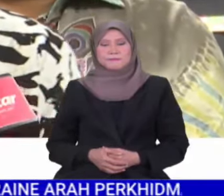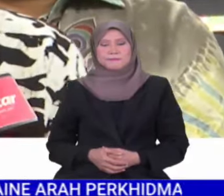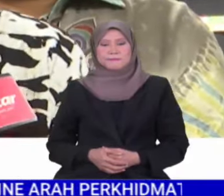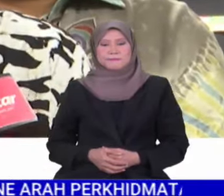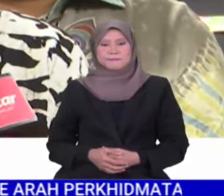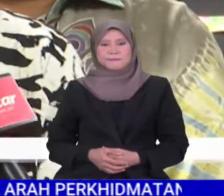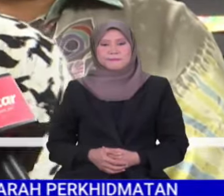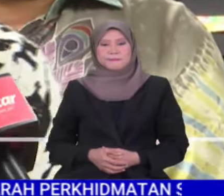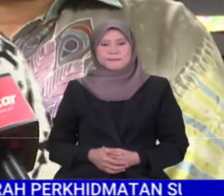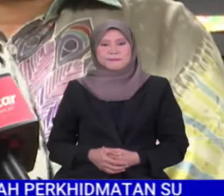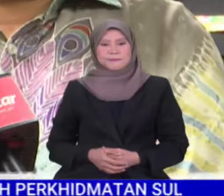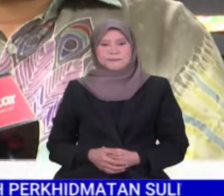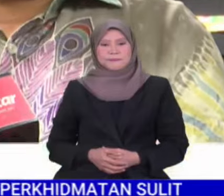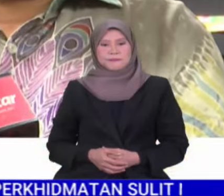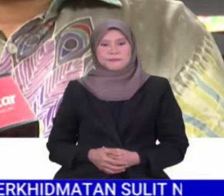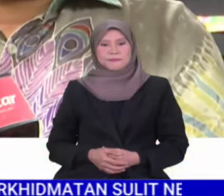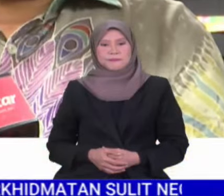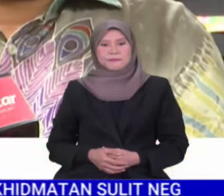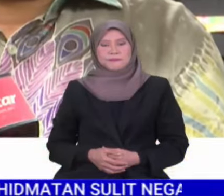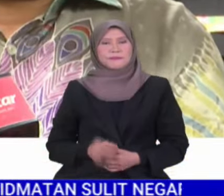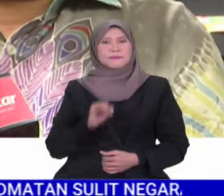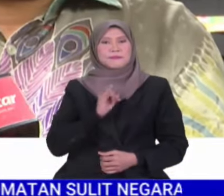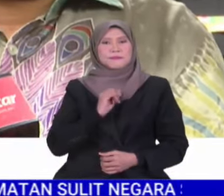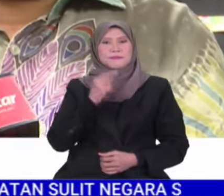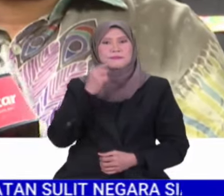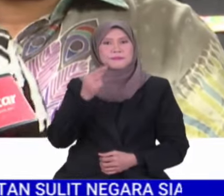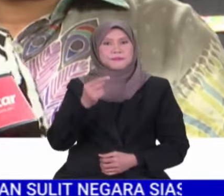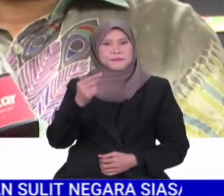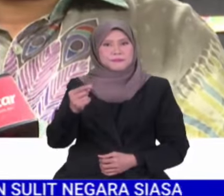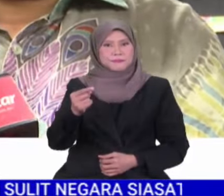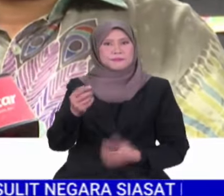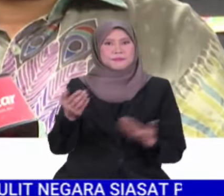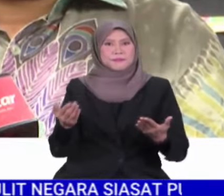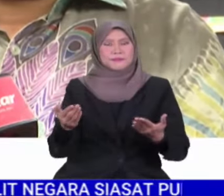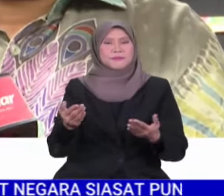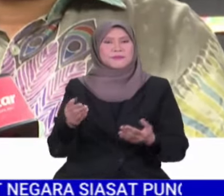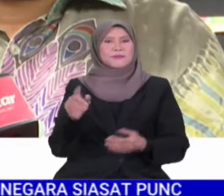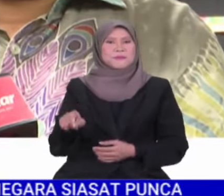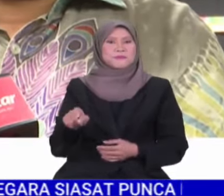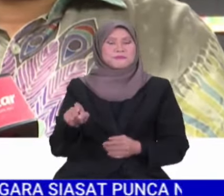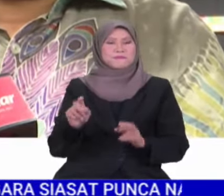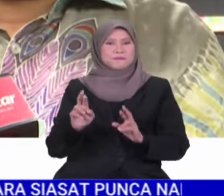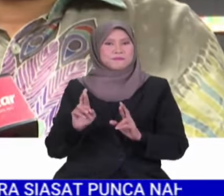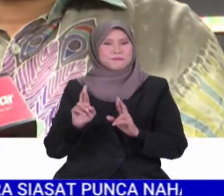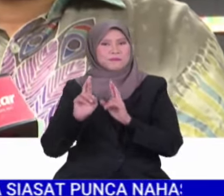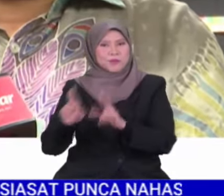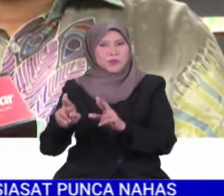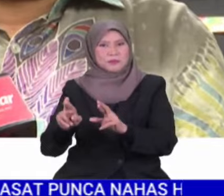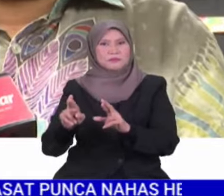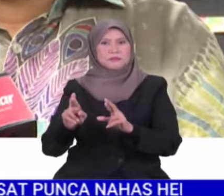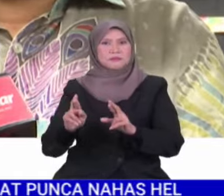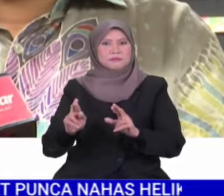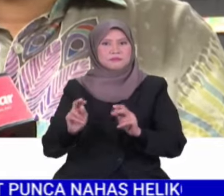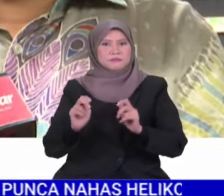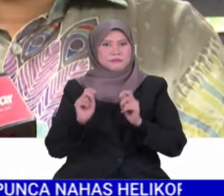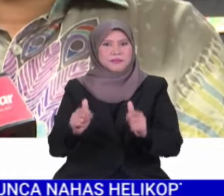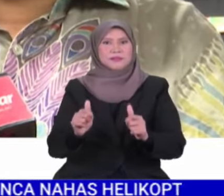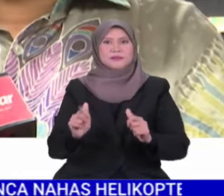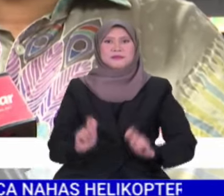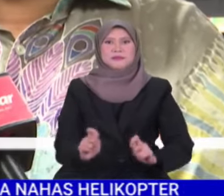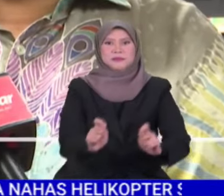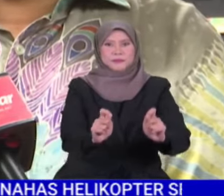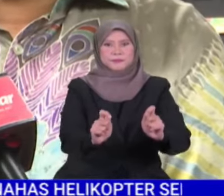Jadi yang saya nak sebut gini sebagai tanda kita responsif dan kita peka